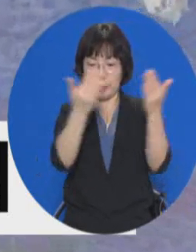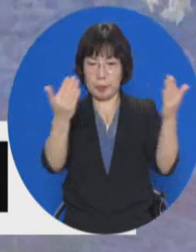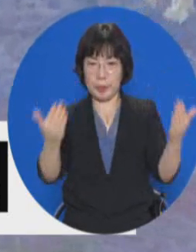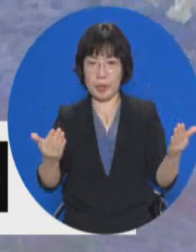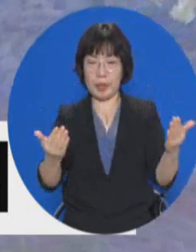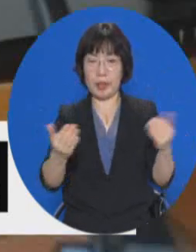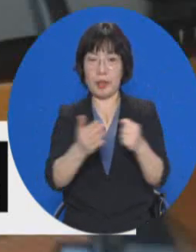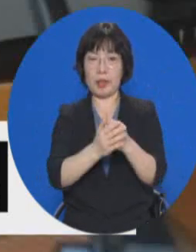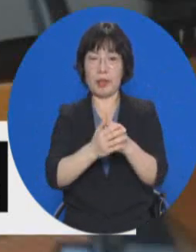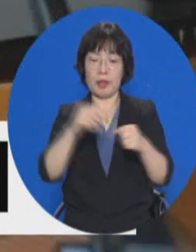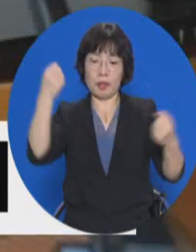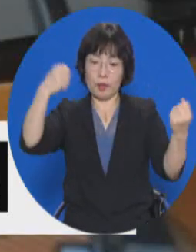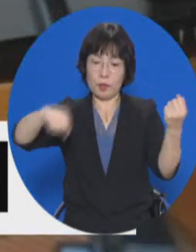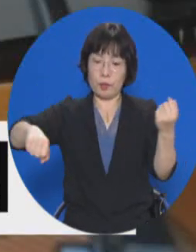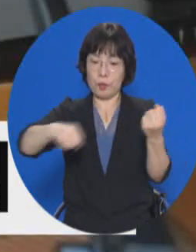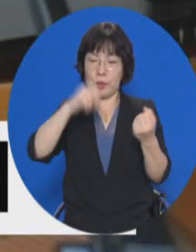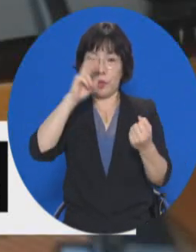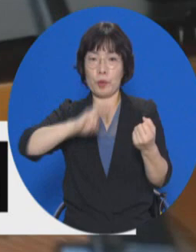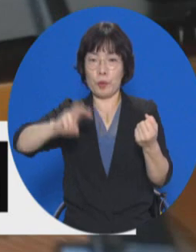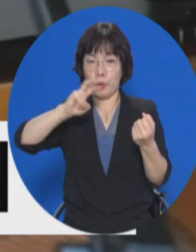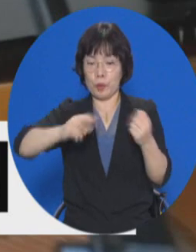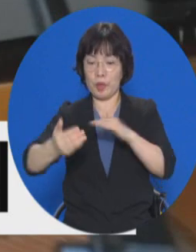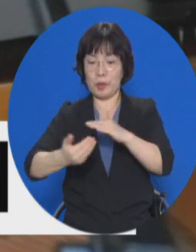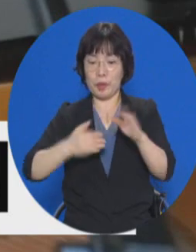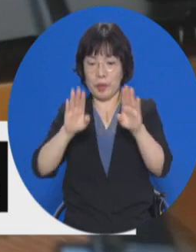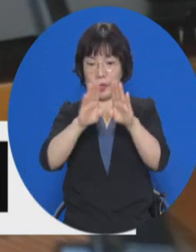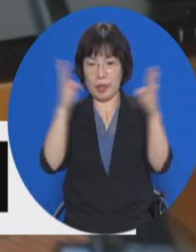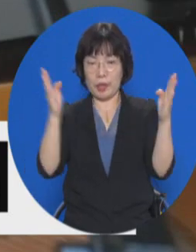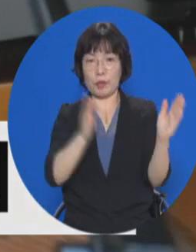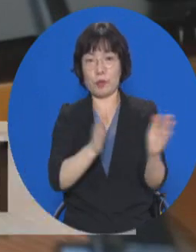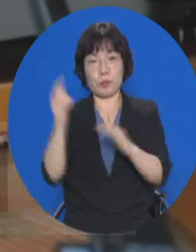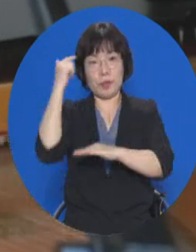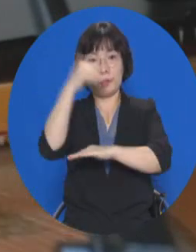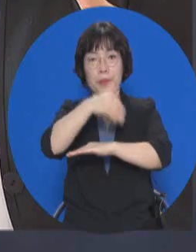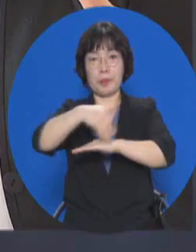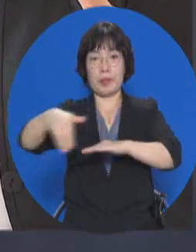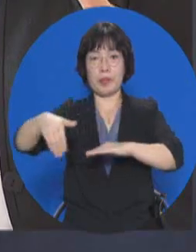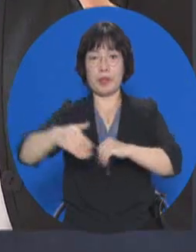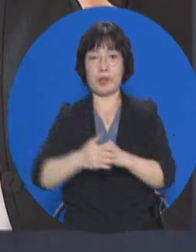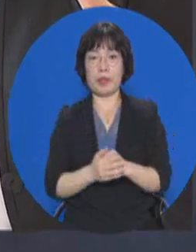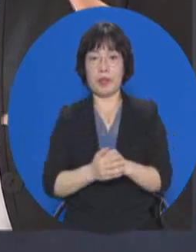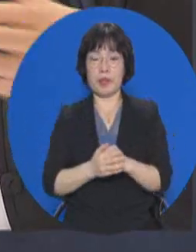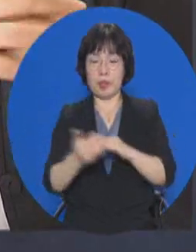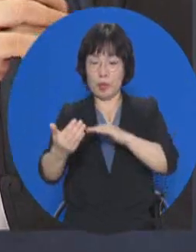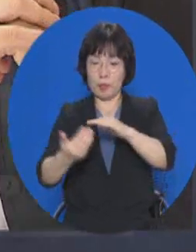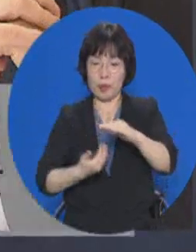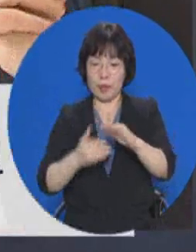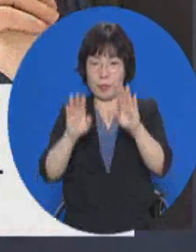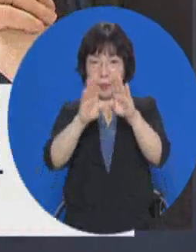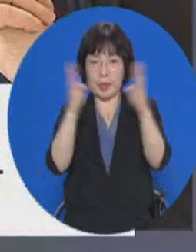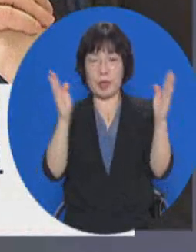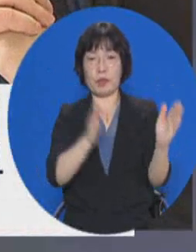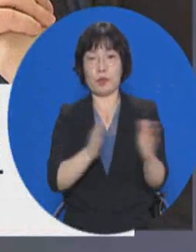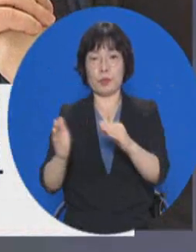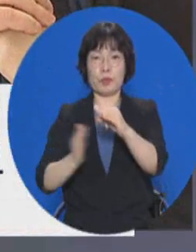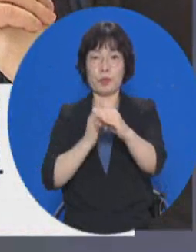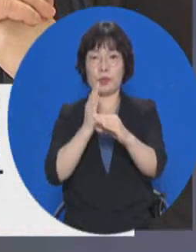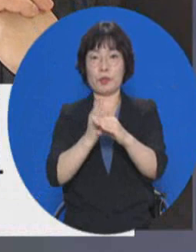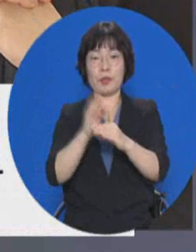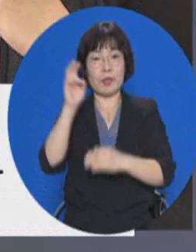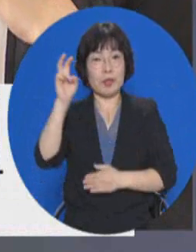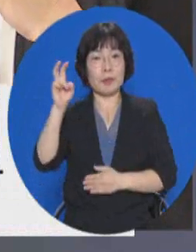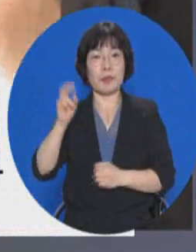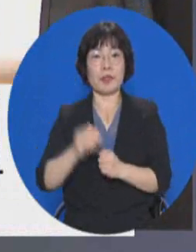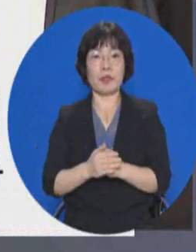모차르트 공연을 VR로 감상할 수 있는 사전 개관전을 개최하기로 했습니다. 프리오픈으로 저희가 준비를 하고 있어요. 그래서